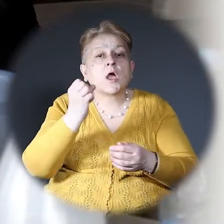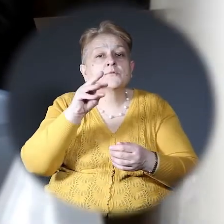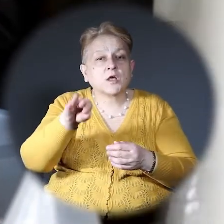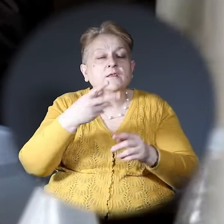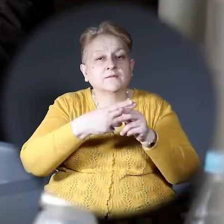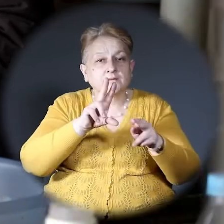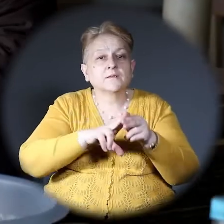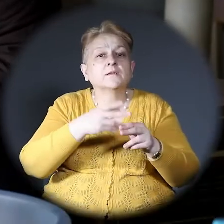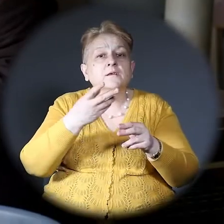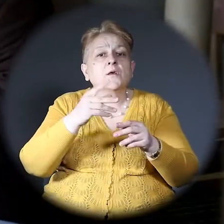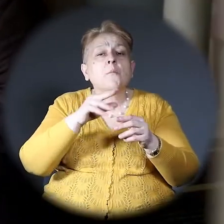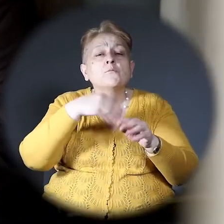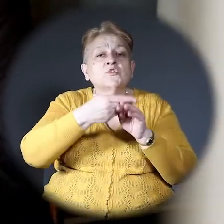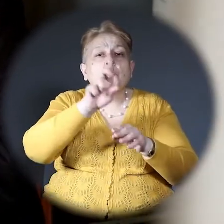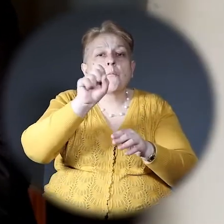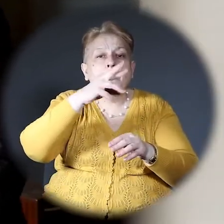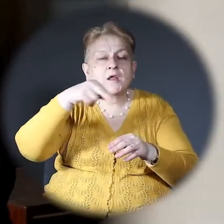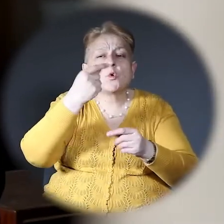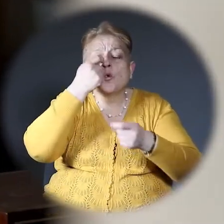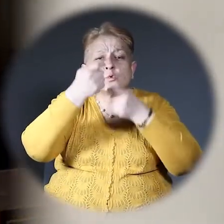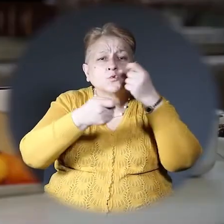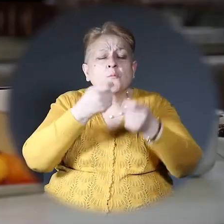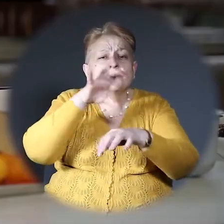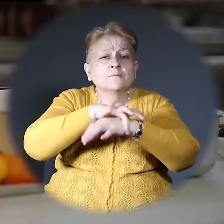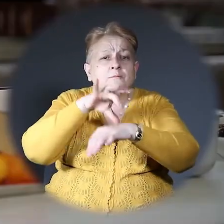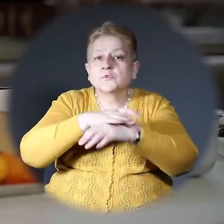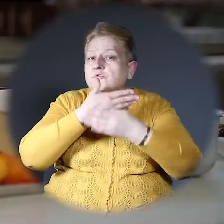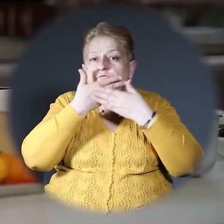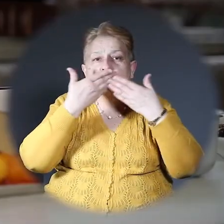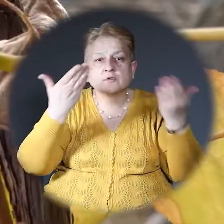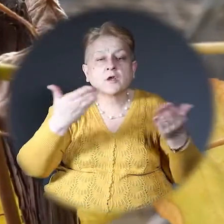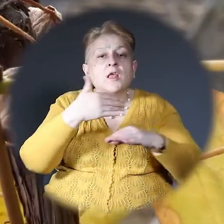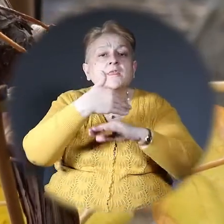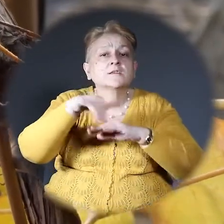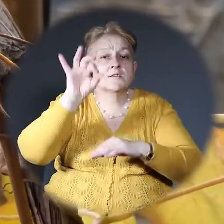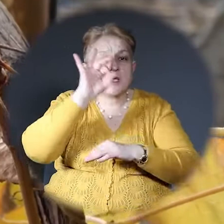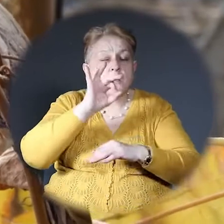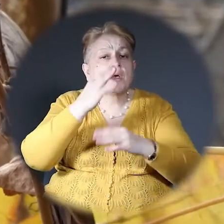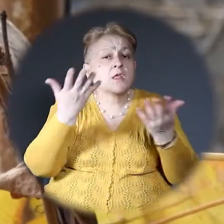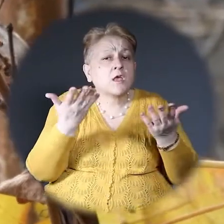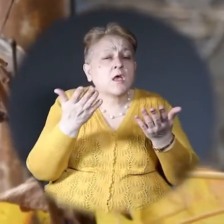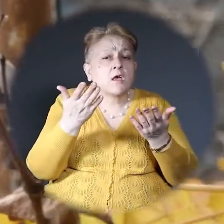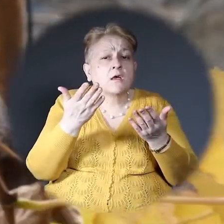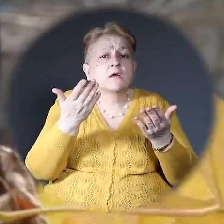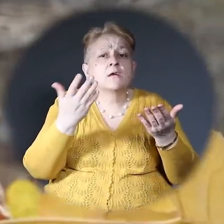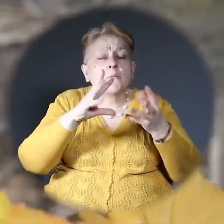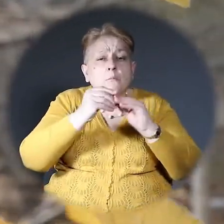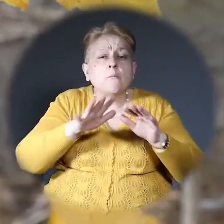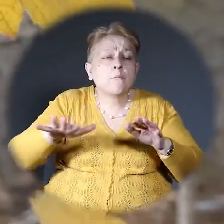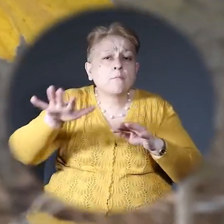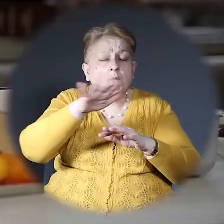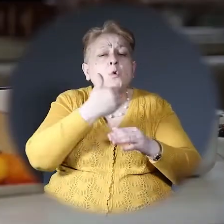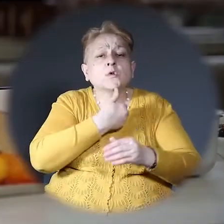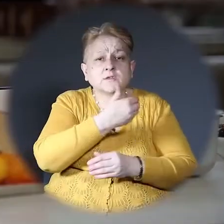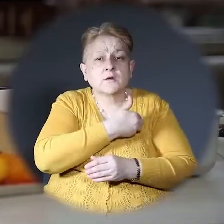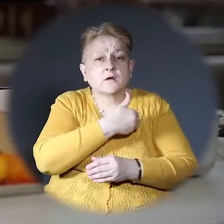Շամշադին որպես այդպիսին մինչև վերջ ուսումնասիրված և բացահայտված չէ դրսի համար, թեկուզ հանրապետության